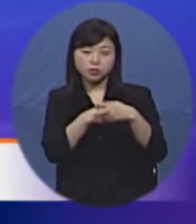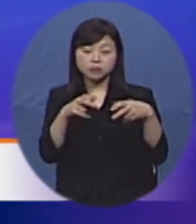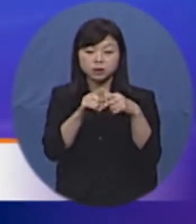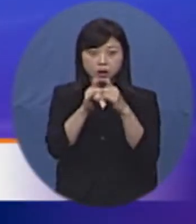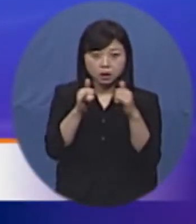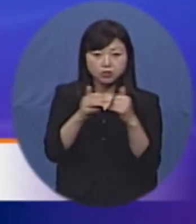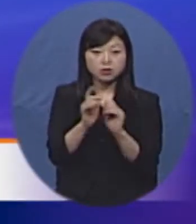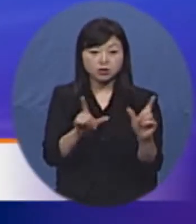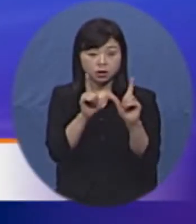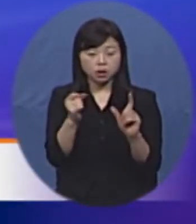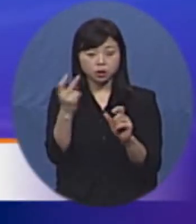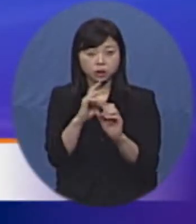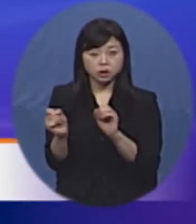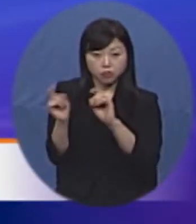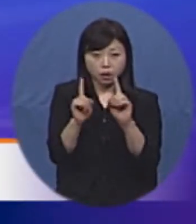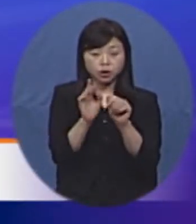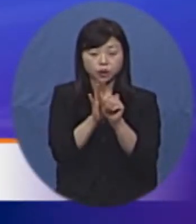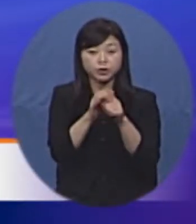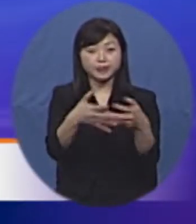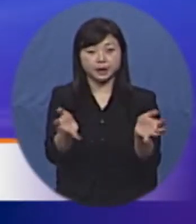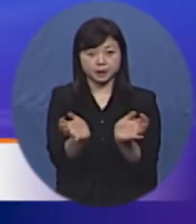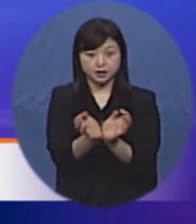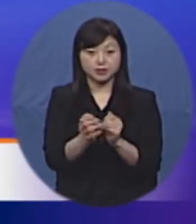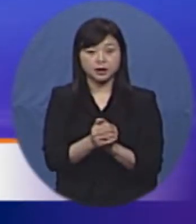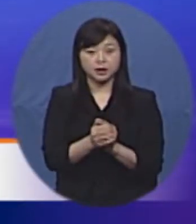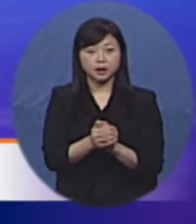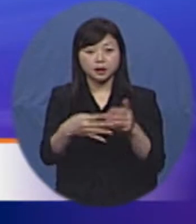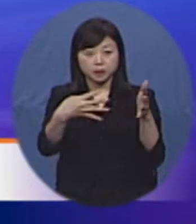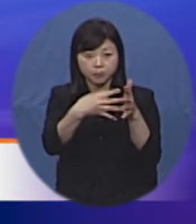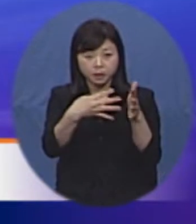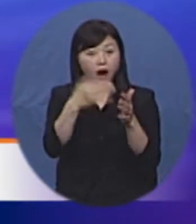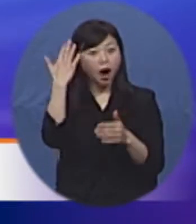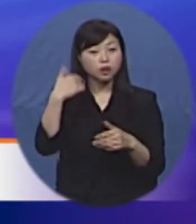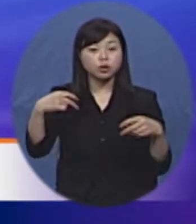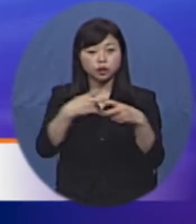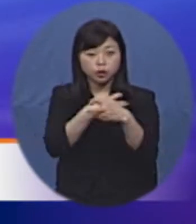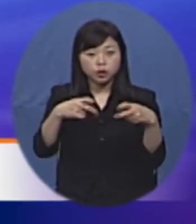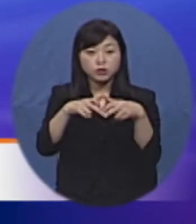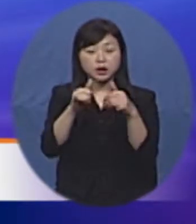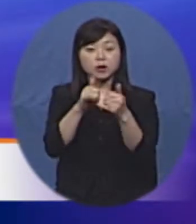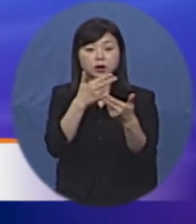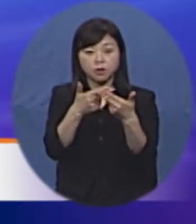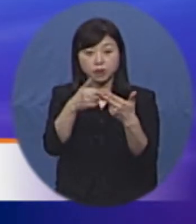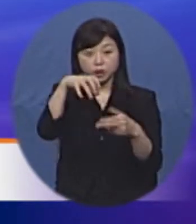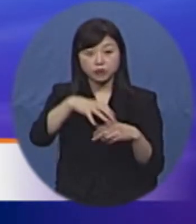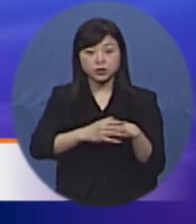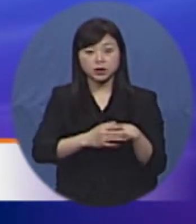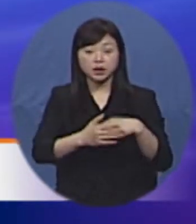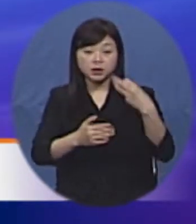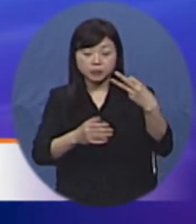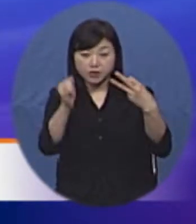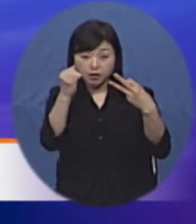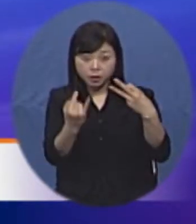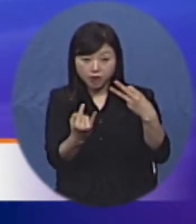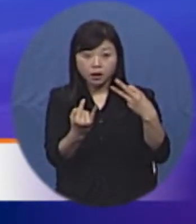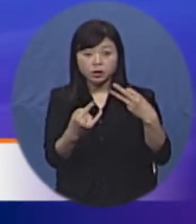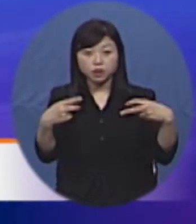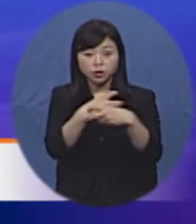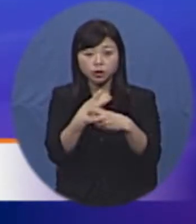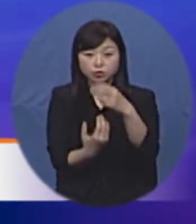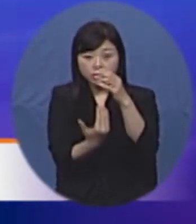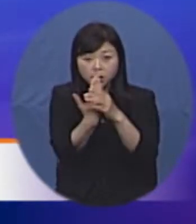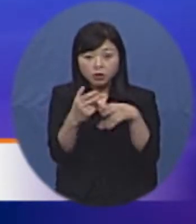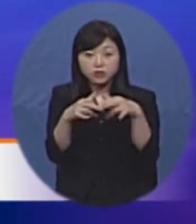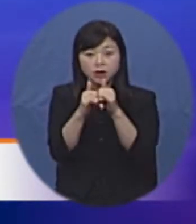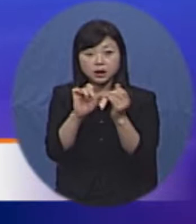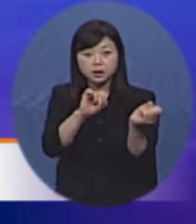교통장애인들의 삶과 재활을 돕는 단체죠. 이 사단법인 한국교통장애인협회가 제13회 교통사고 장애인